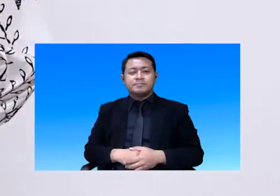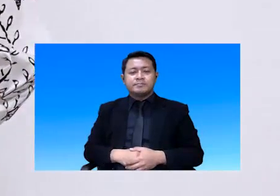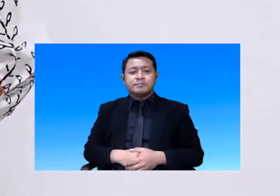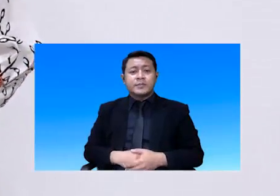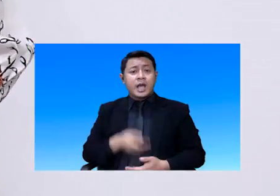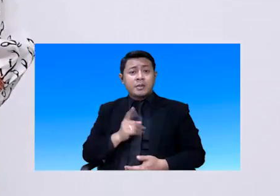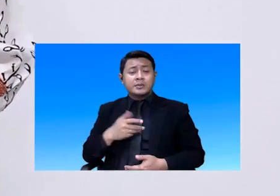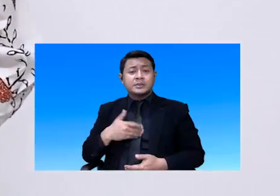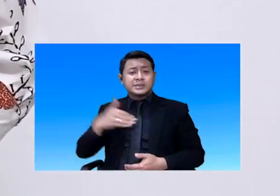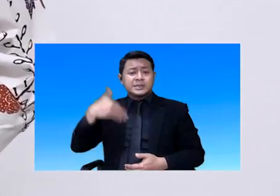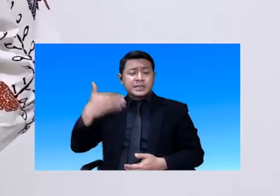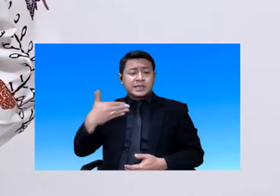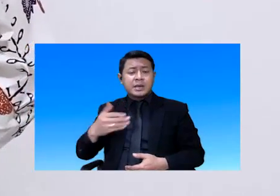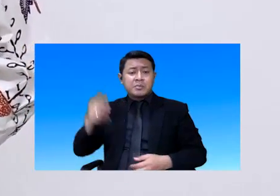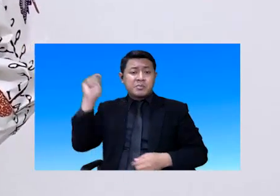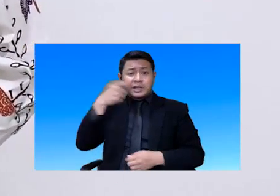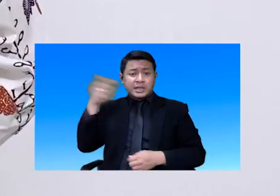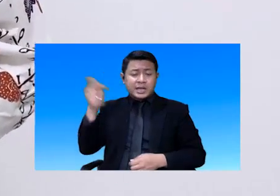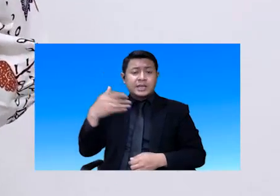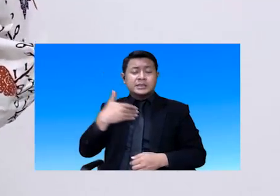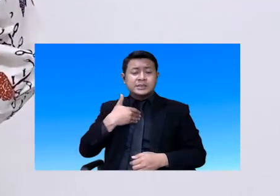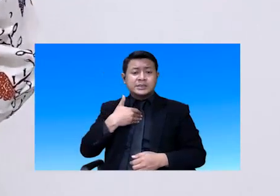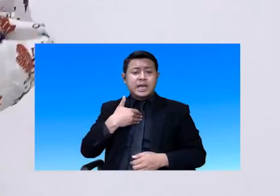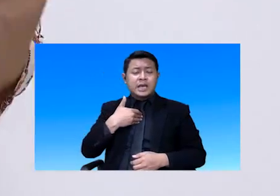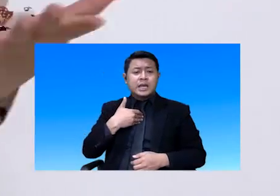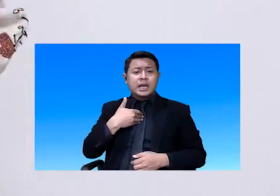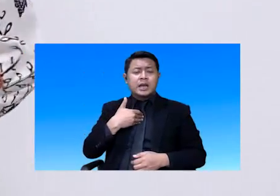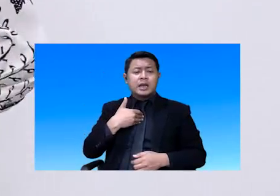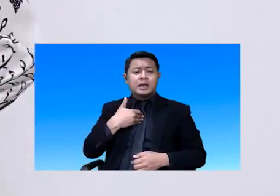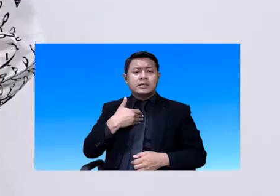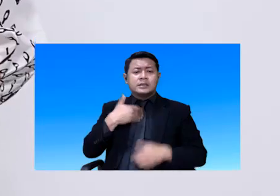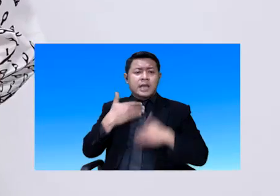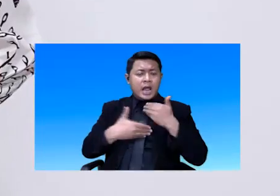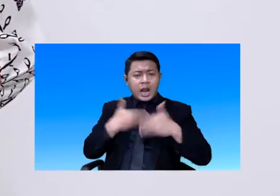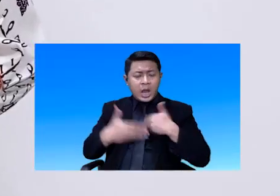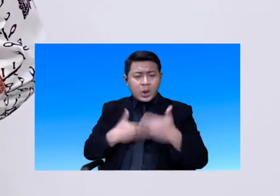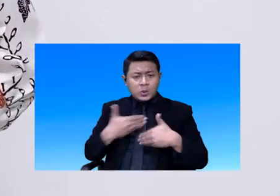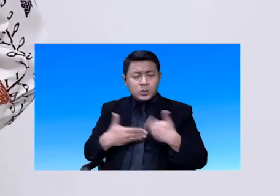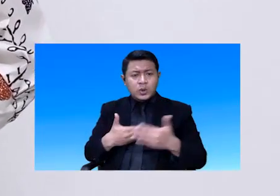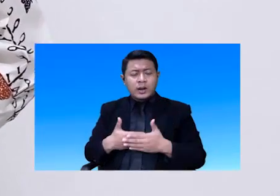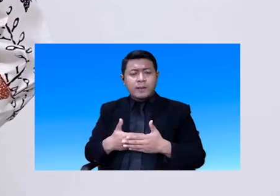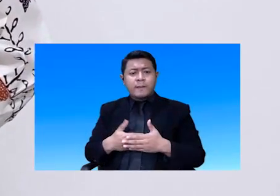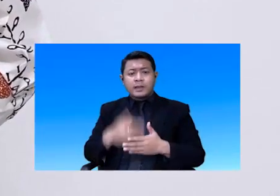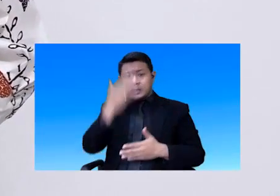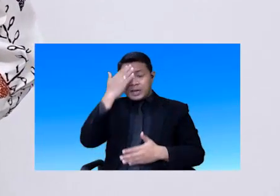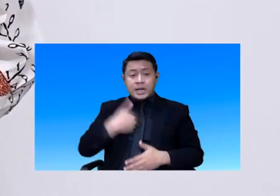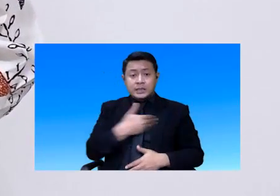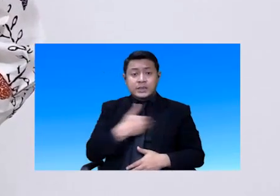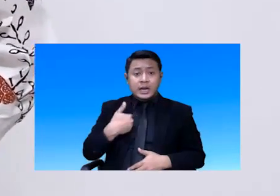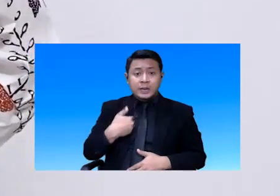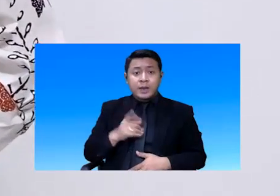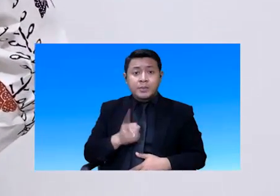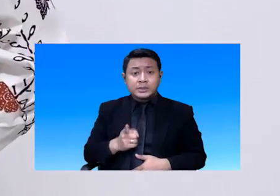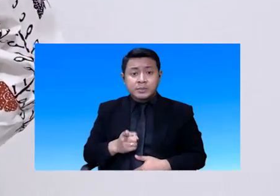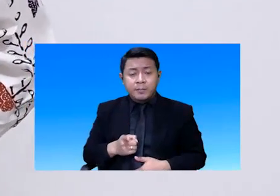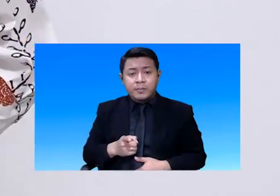Kenapa setiap bertanding saya melakukan membuat tanda salib? Buat saya